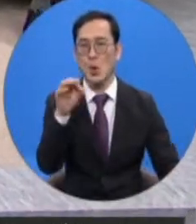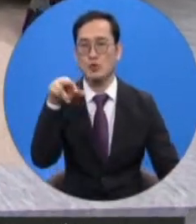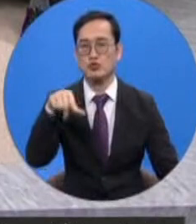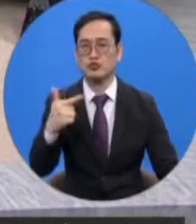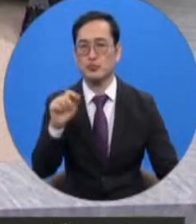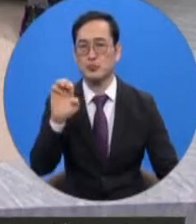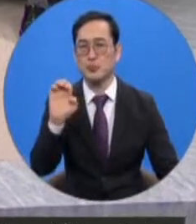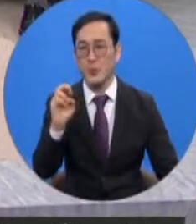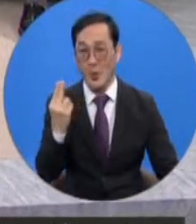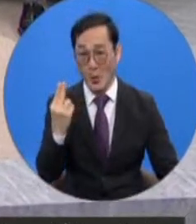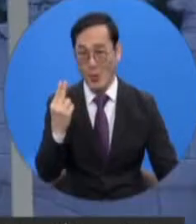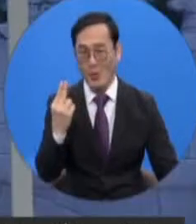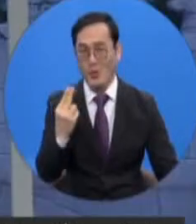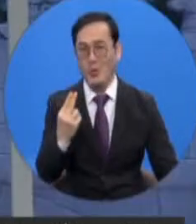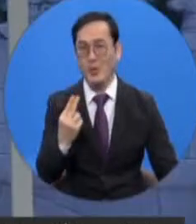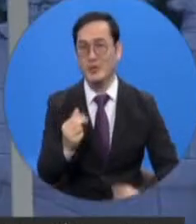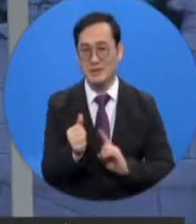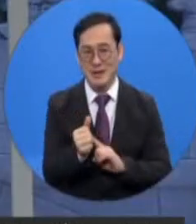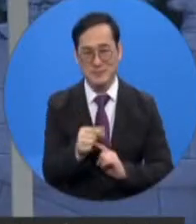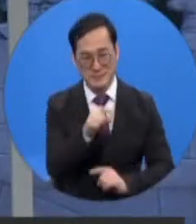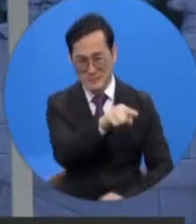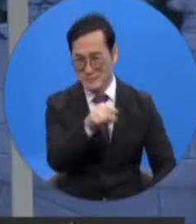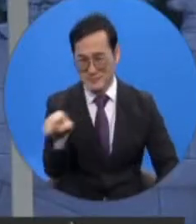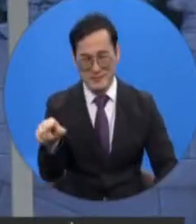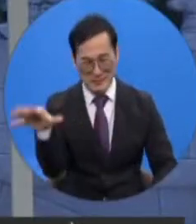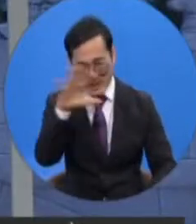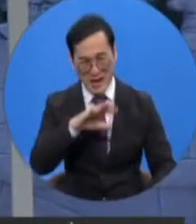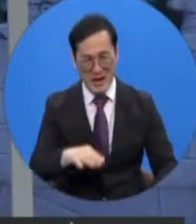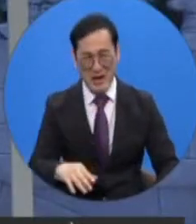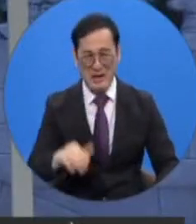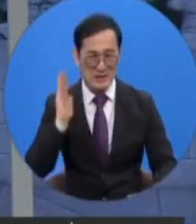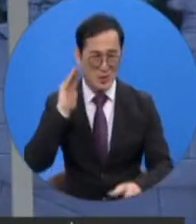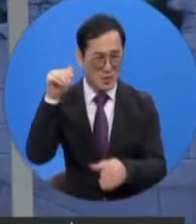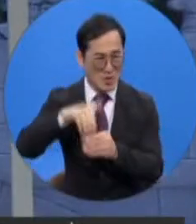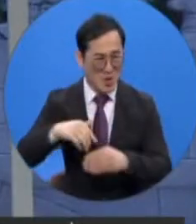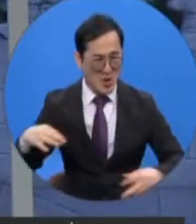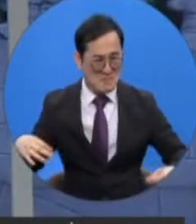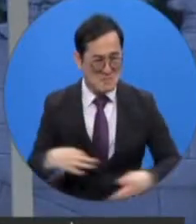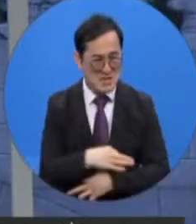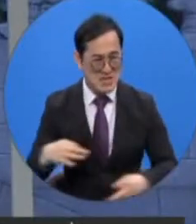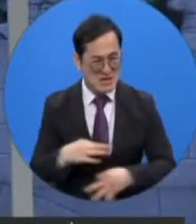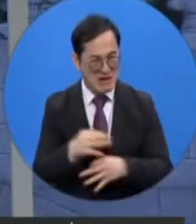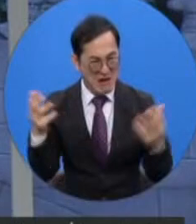비리 대선이다 라며 비판하는 글을 올렸다고 합니다.